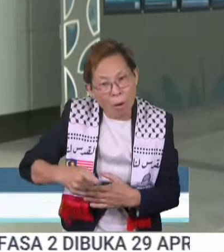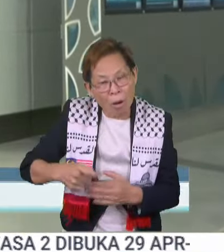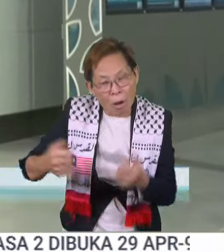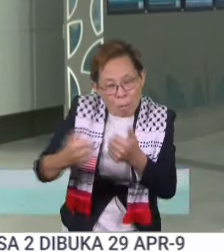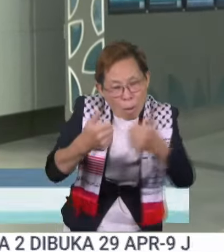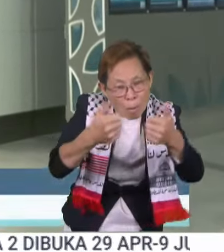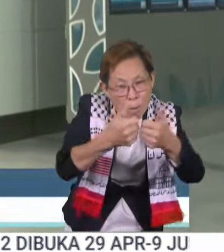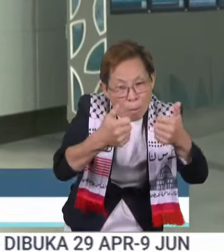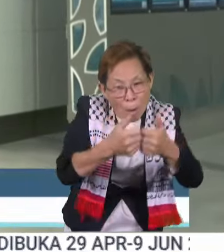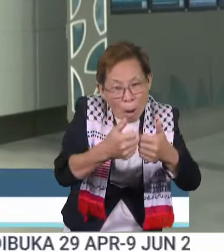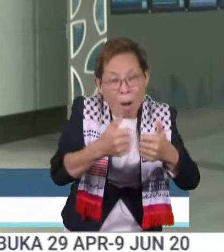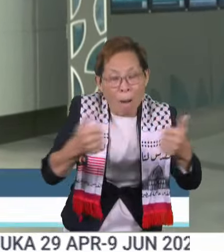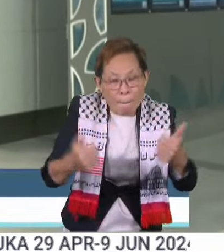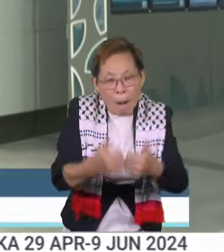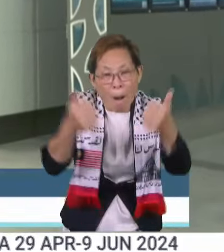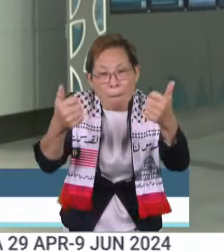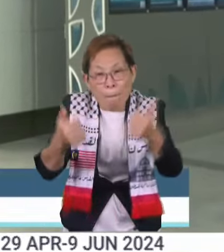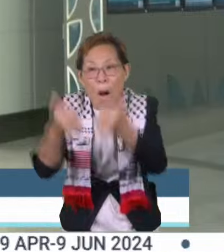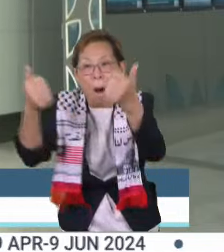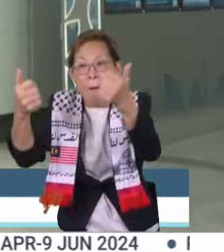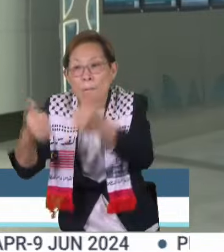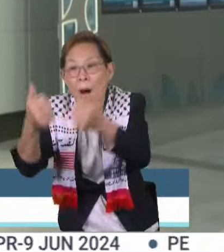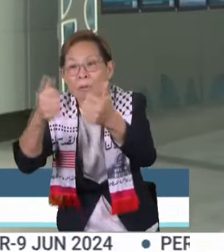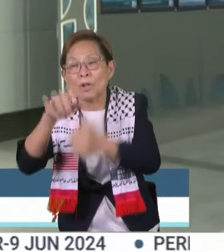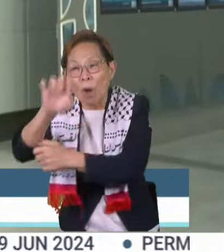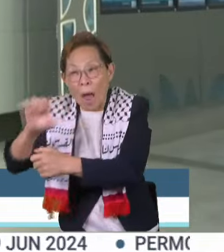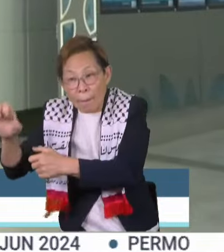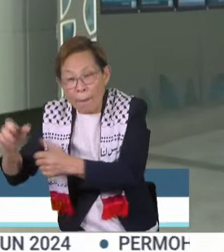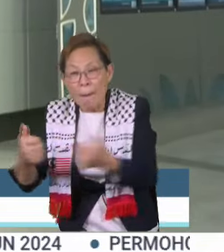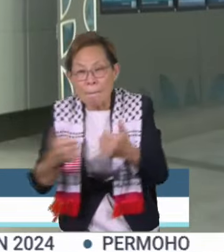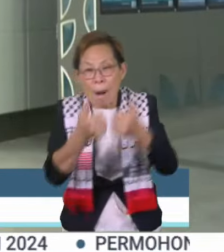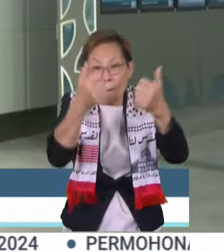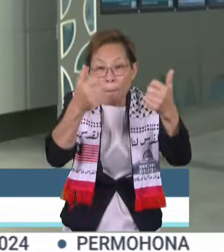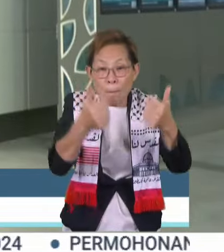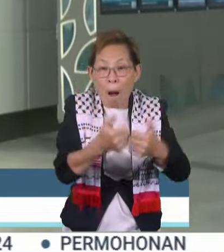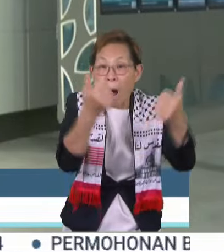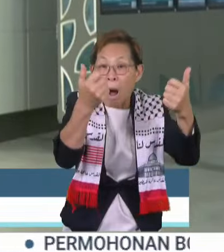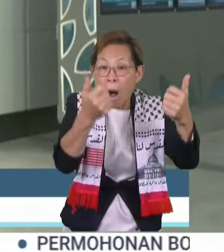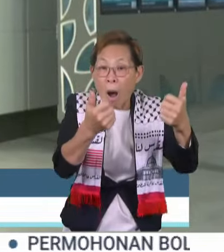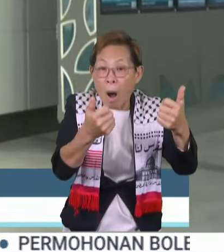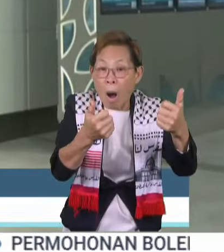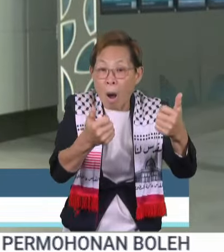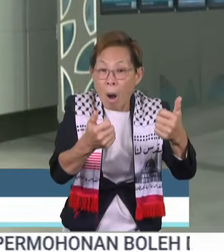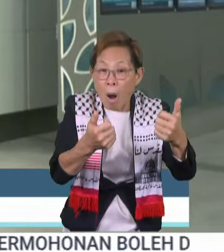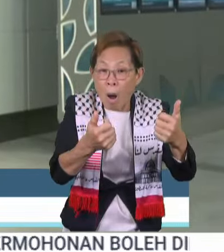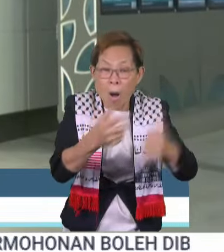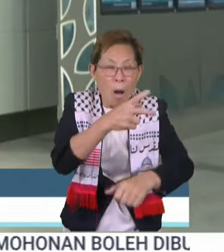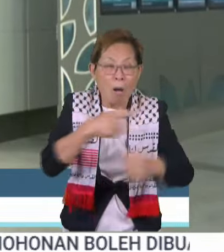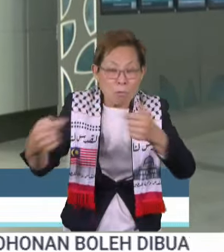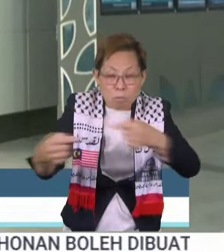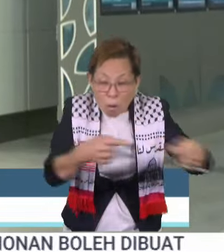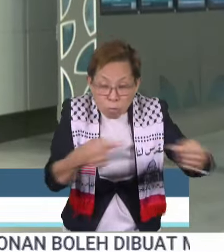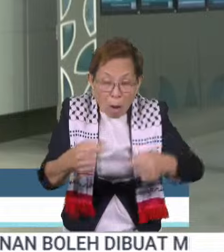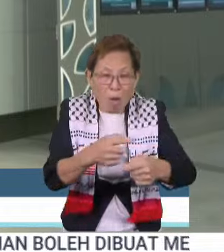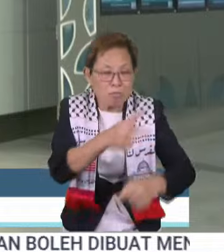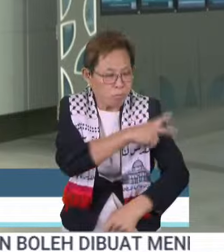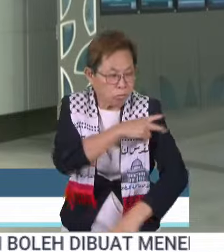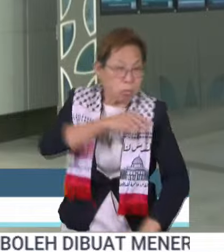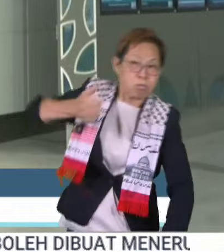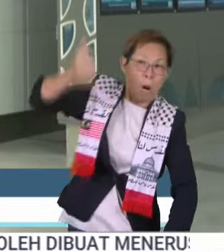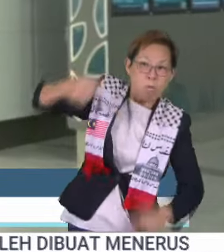tournament, kami perlukan perlawanan-perlawanan di Europe, perlawanan yang berintensiti tinggi, lawan ranking-ranking yang tinggi sebab